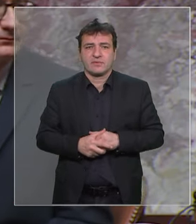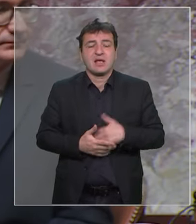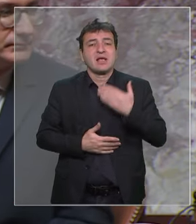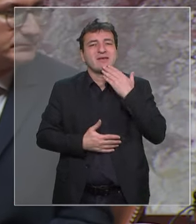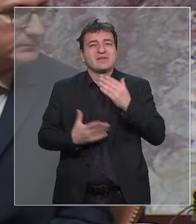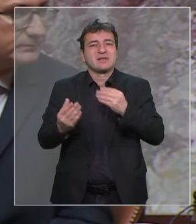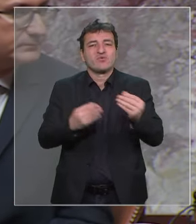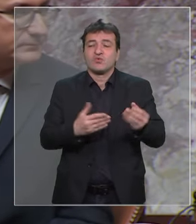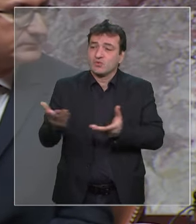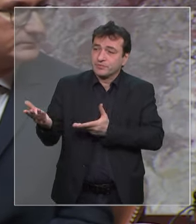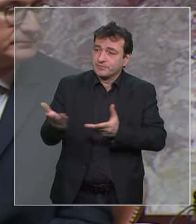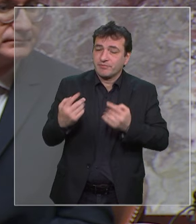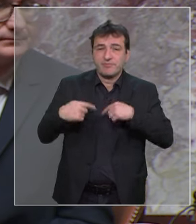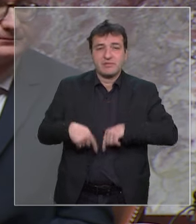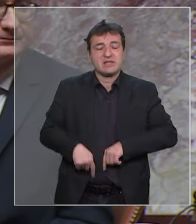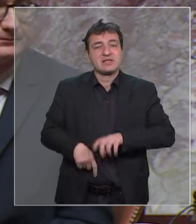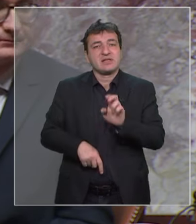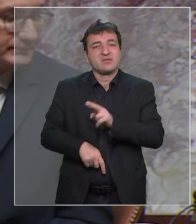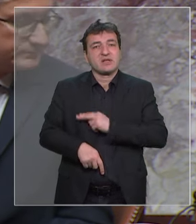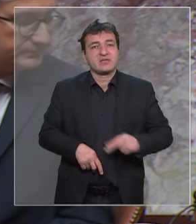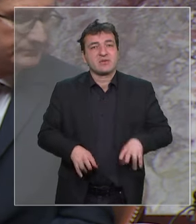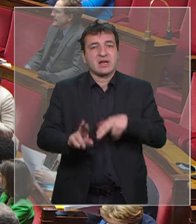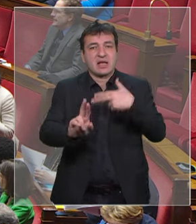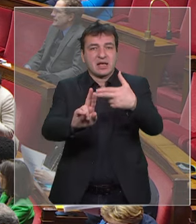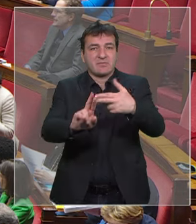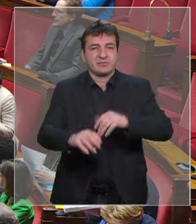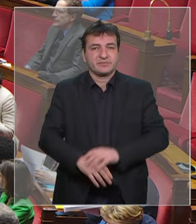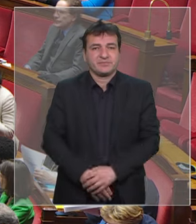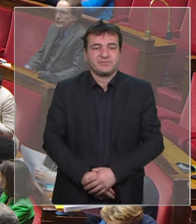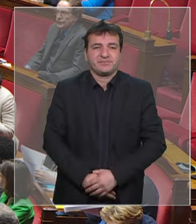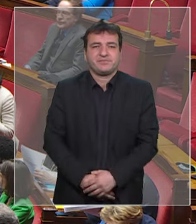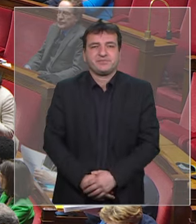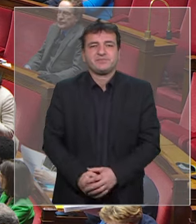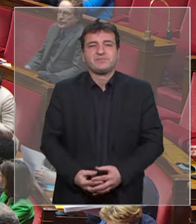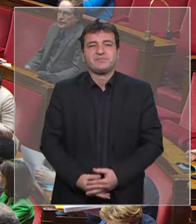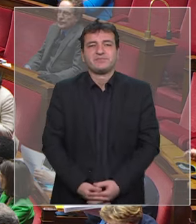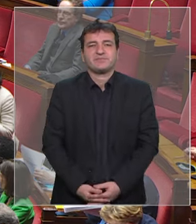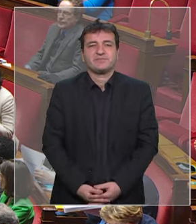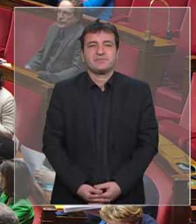parole est à Monsieur Gabriel Attal, ministre de l'Éducation nationale et de la Jeunesse.